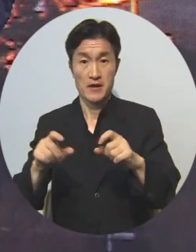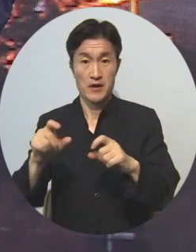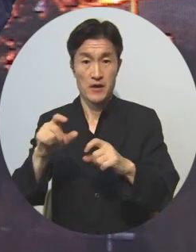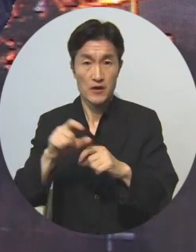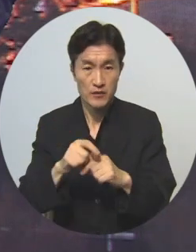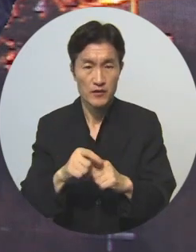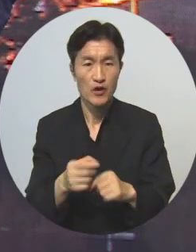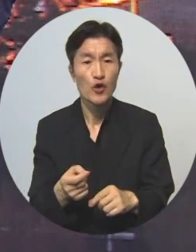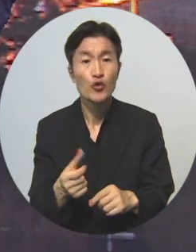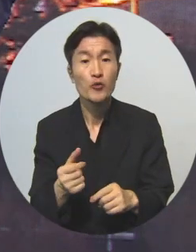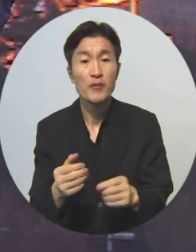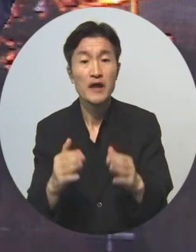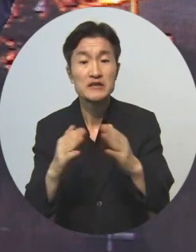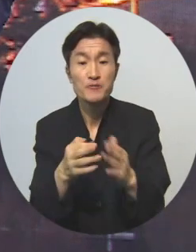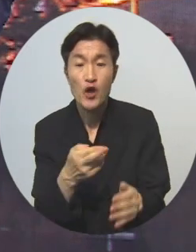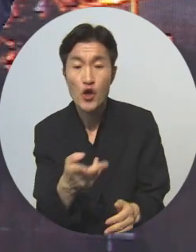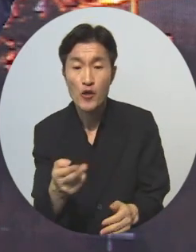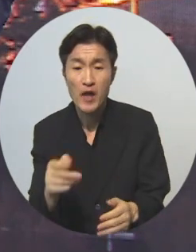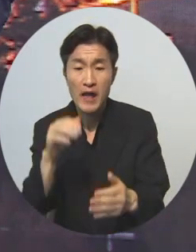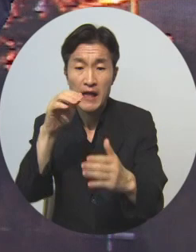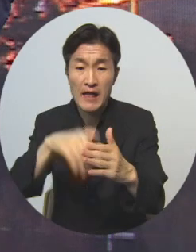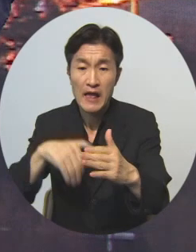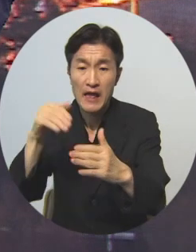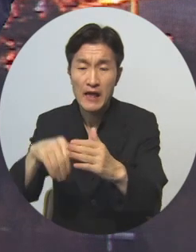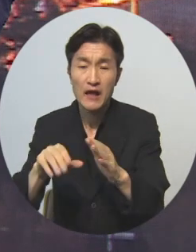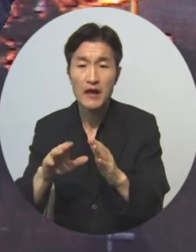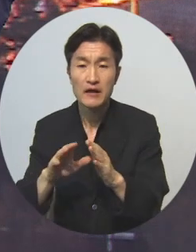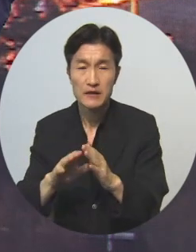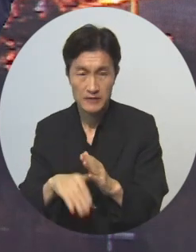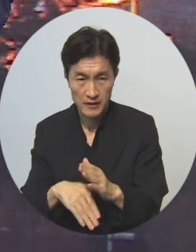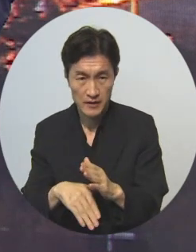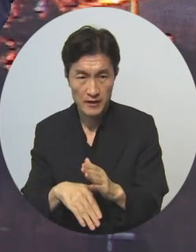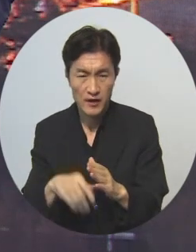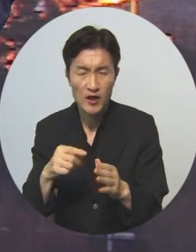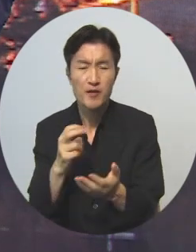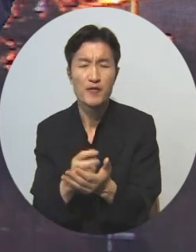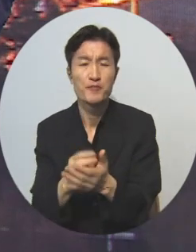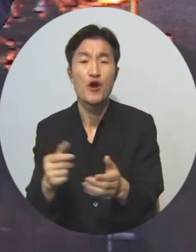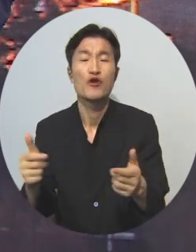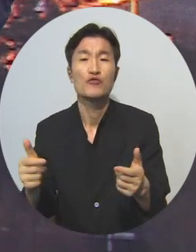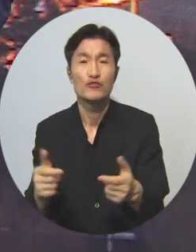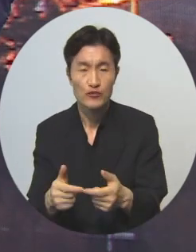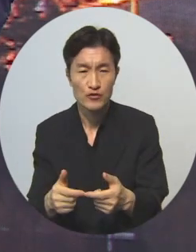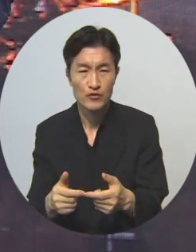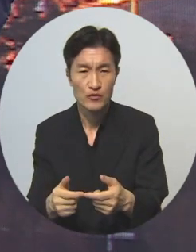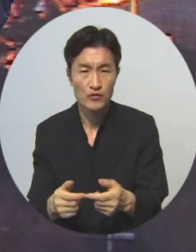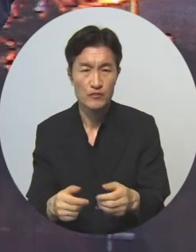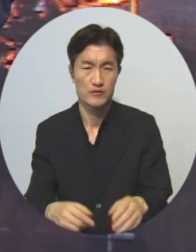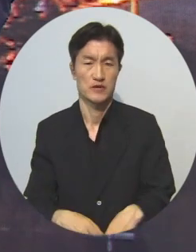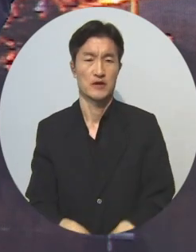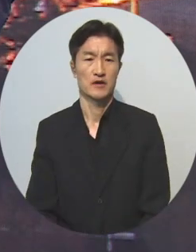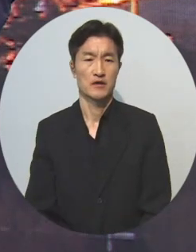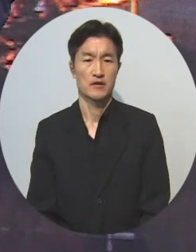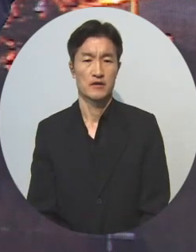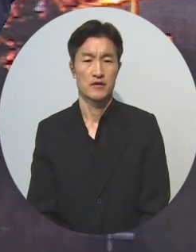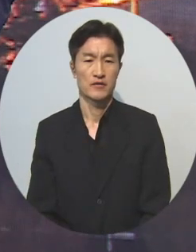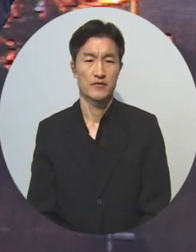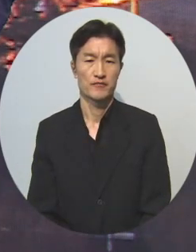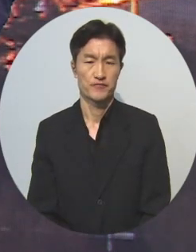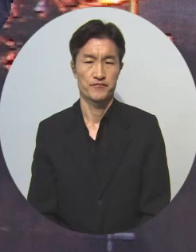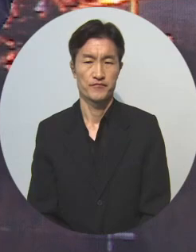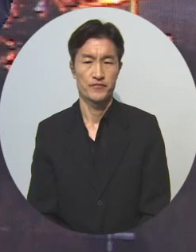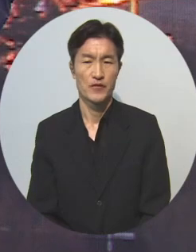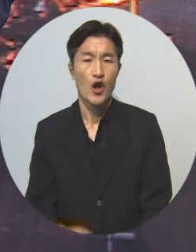소규모 빈집을 철거할 때 건축물 해제 절차가 간소화되고 지방 소멸을 막기 위한 시설을 지을